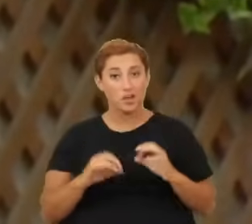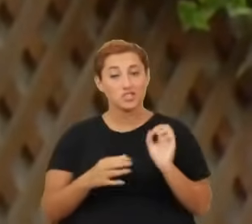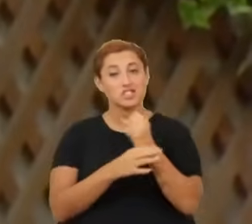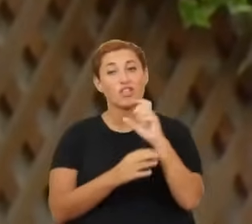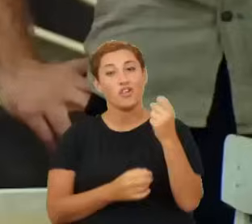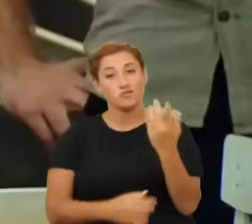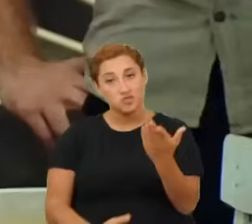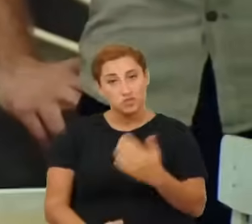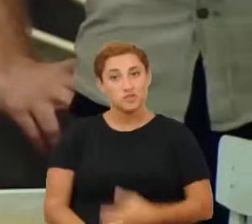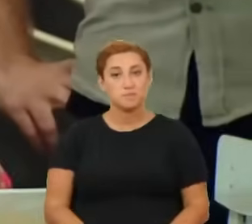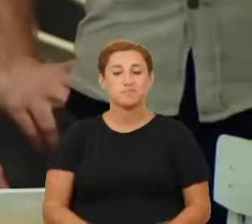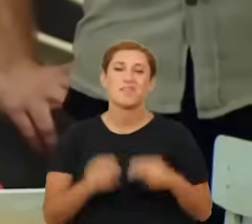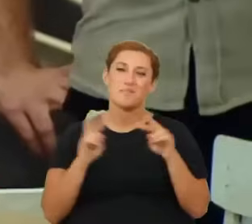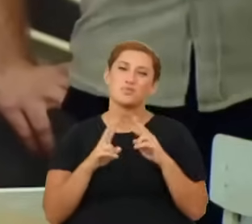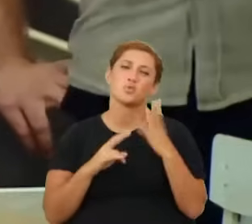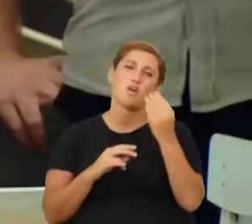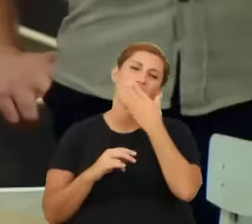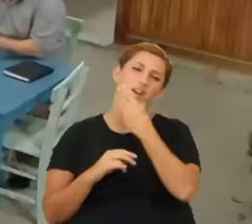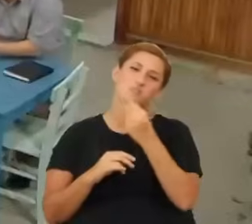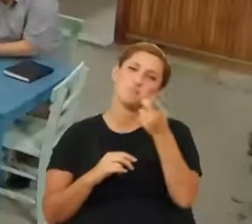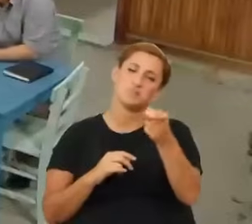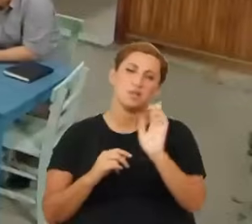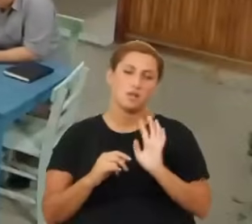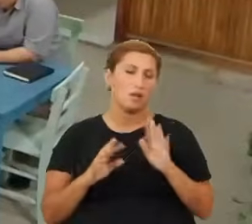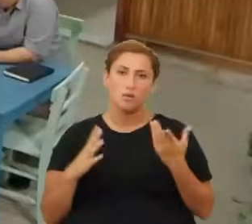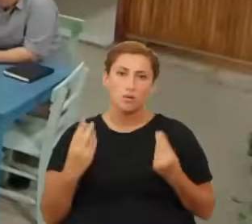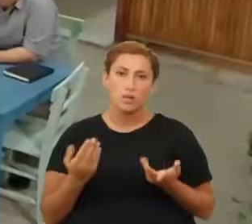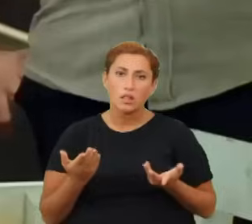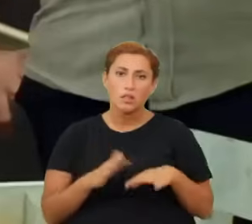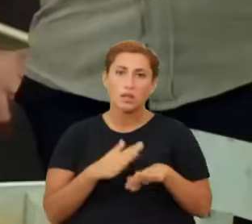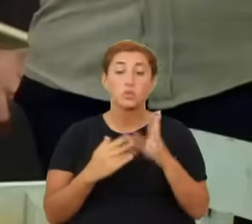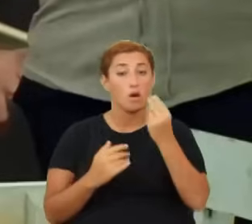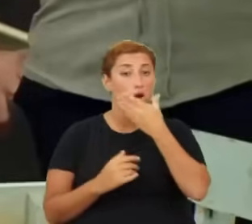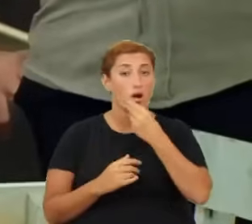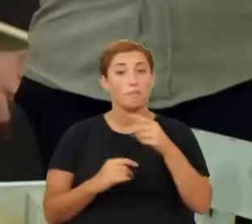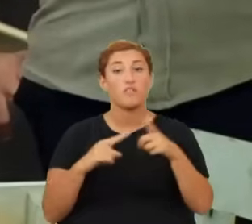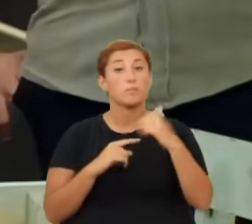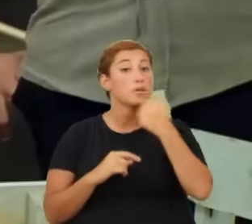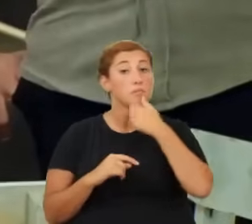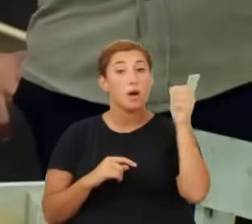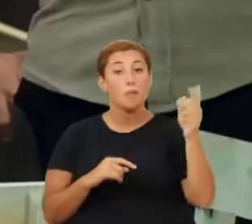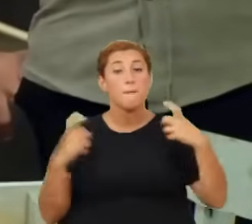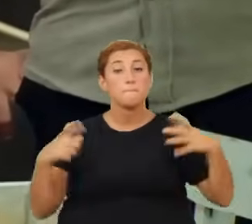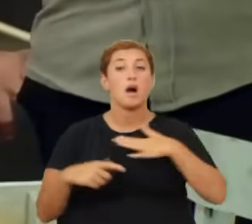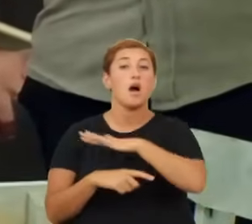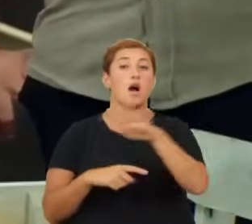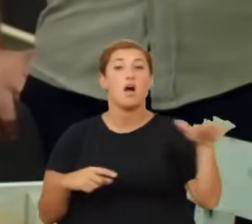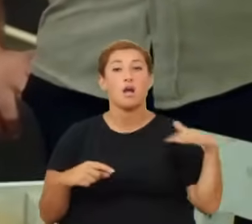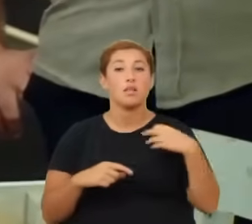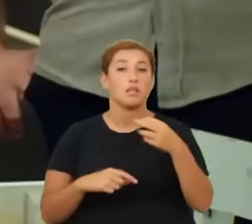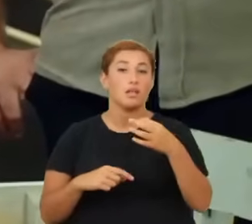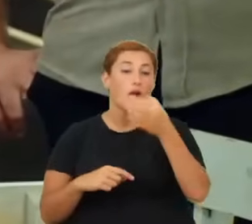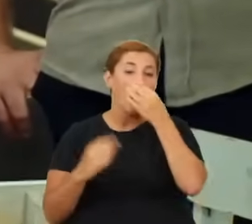sanatçı. Mesut ya, çok ayıpladım seni ya. Aa, niye ya? Vallahi çok ayıpladım ya. Fehmi baba mahallede ayı ve